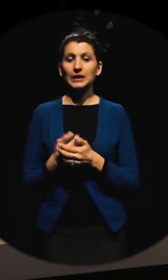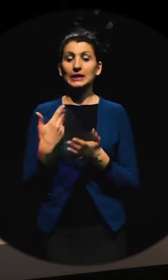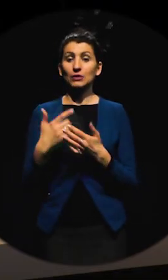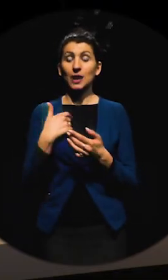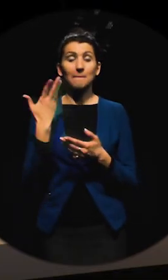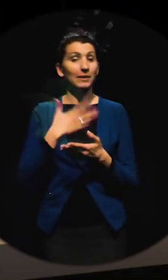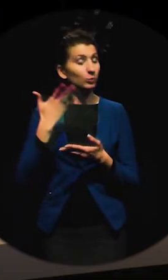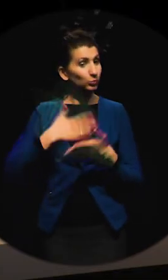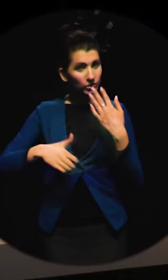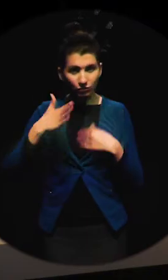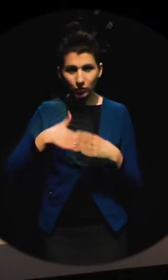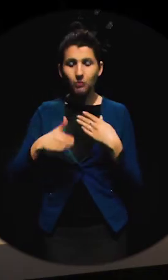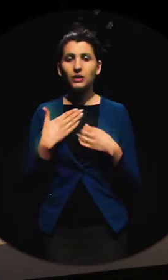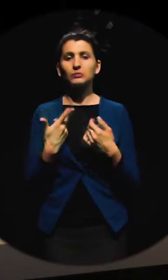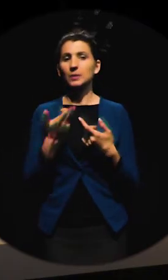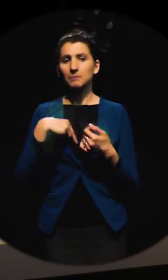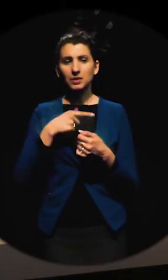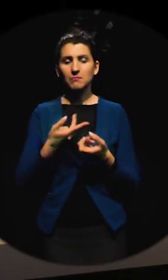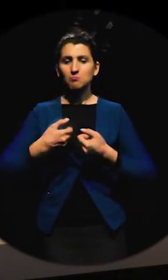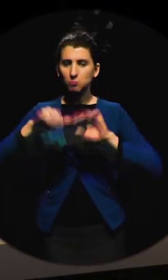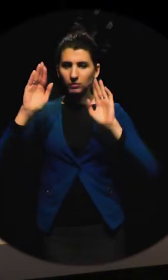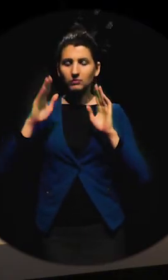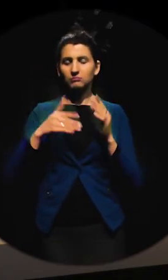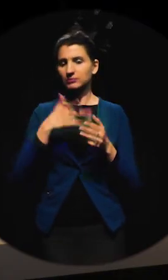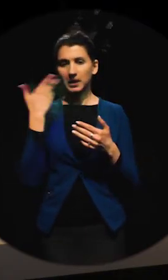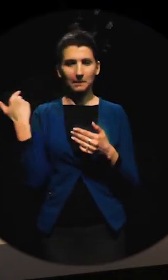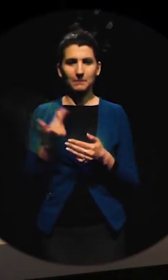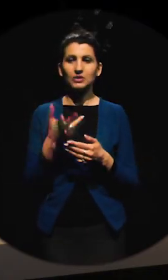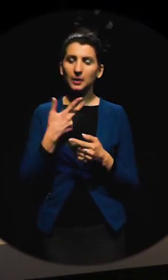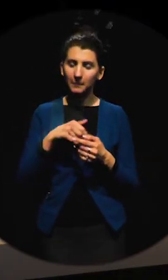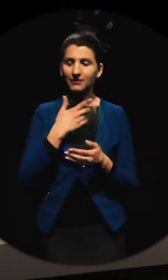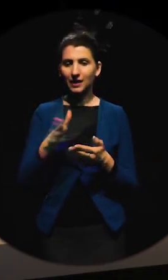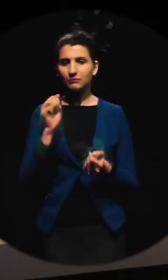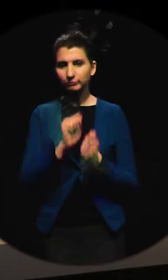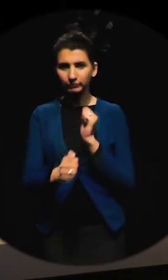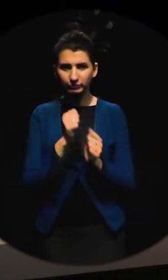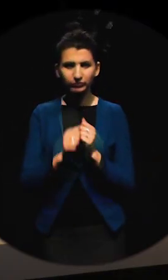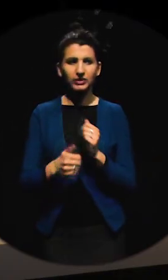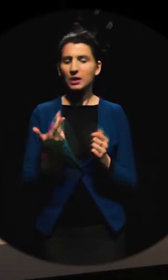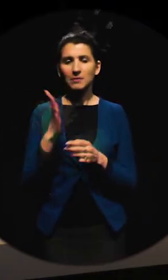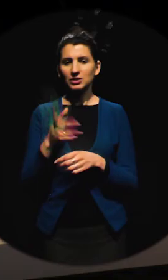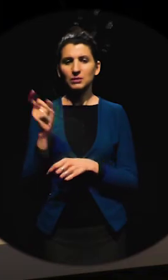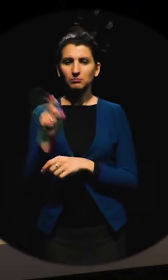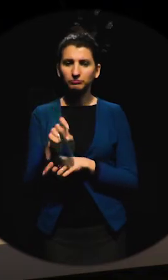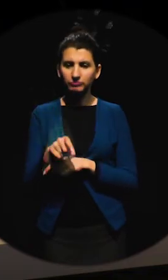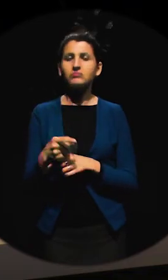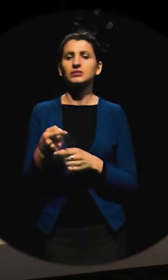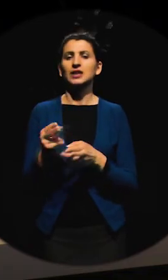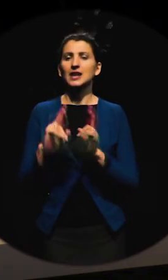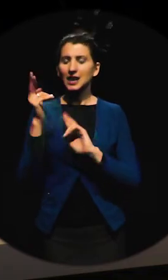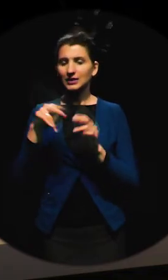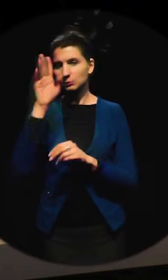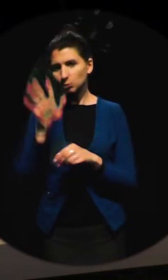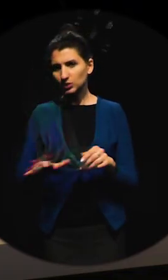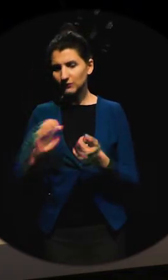ucieszyło mnie to, że jakby nie poddajemy się, nie zignorujemy tej reakcji ani polityków, ani